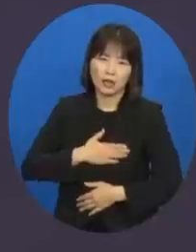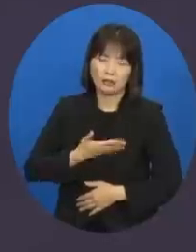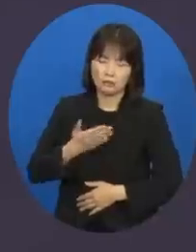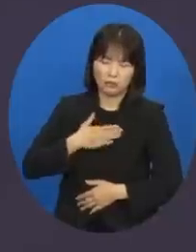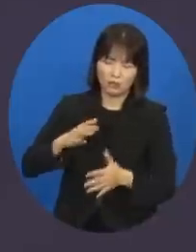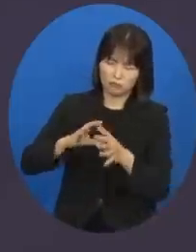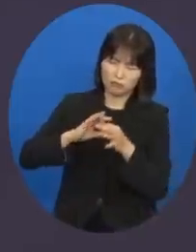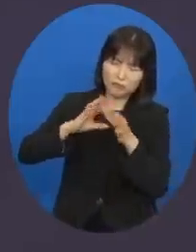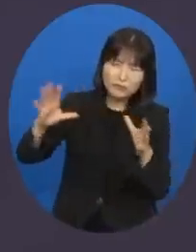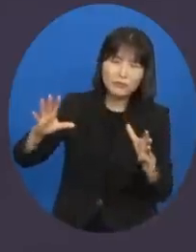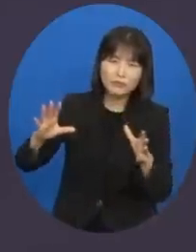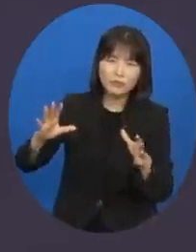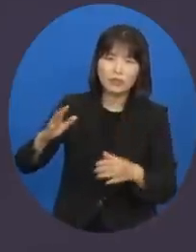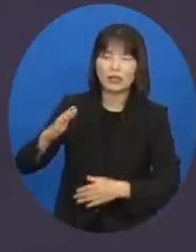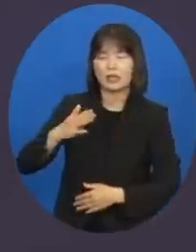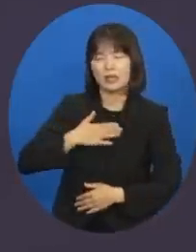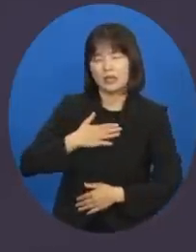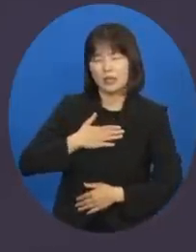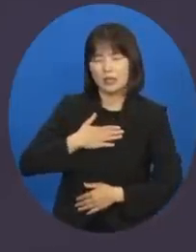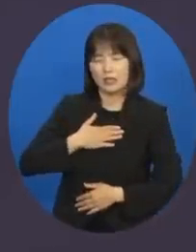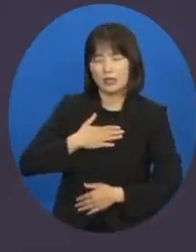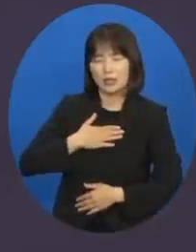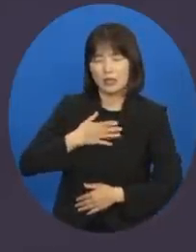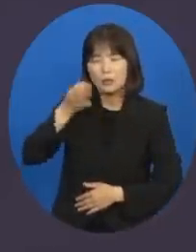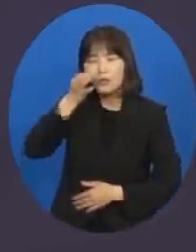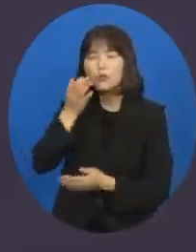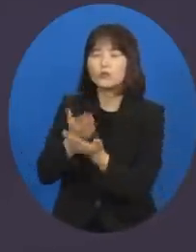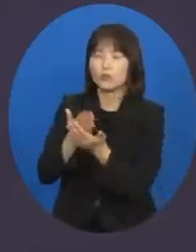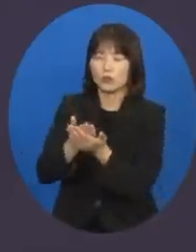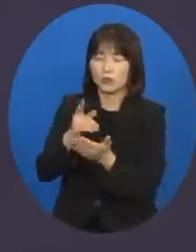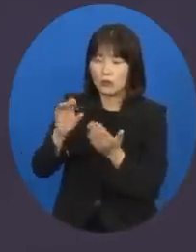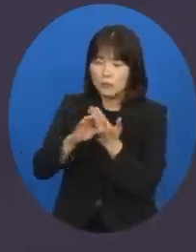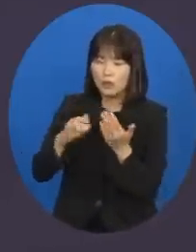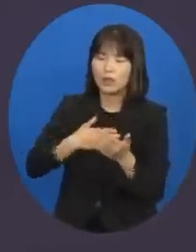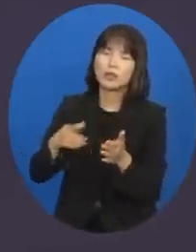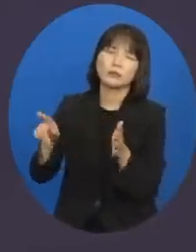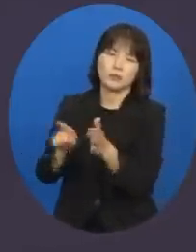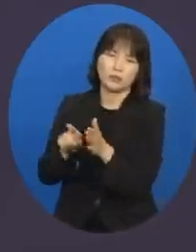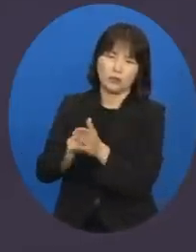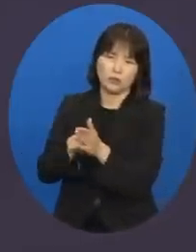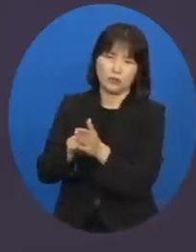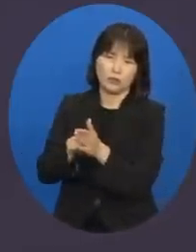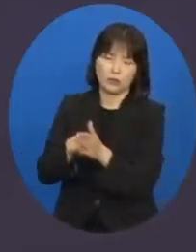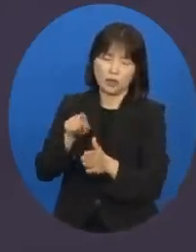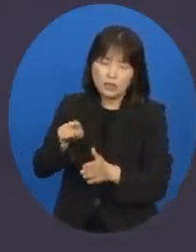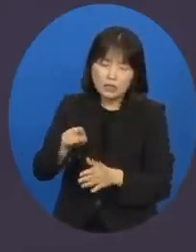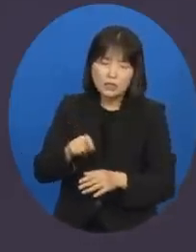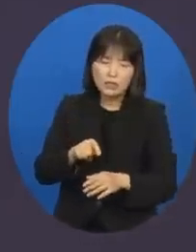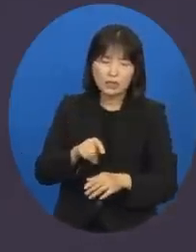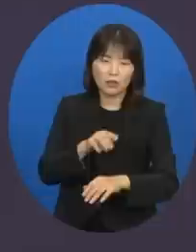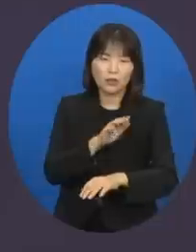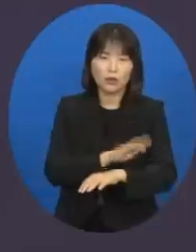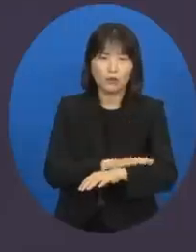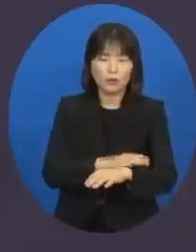상관이 없어요. 나한테 좀 해보세요. 그럼 내가 믿을게요. 이것이 왼편 강도의